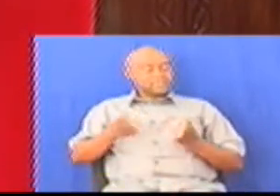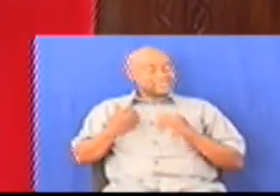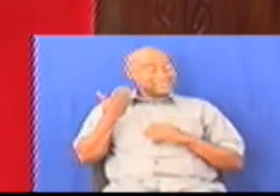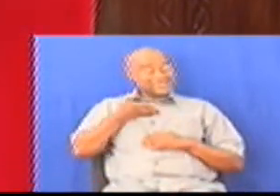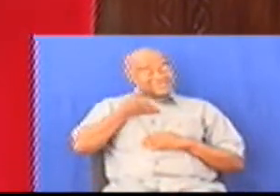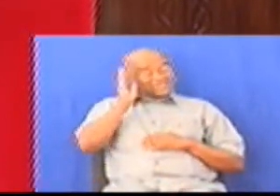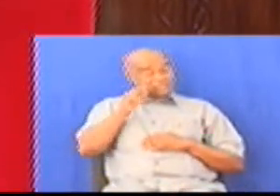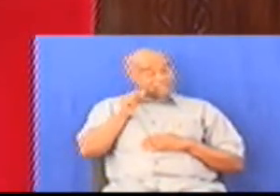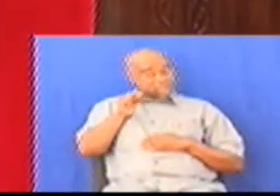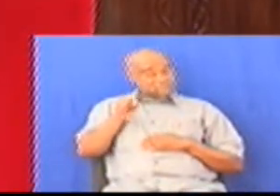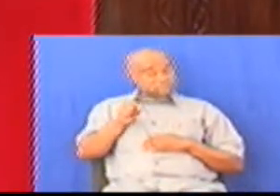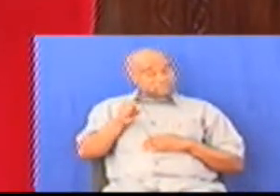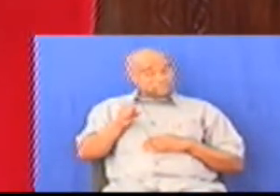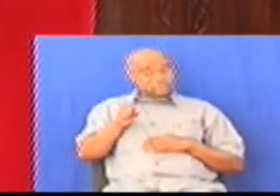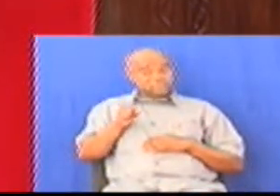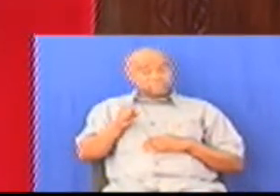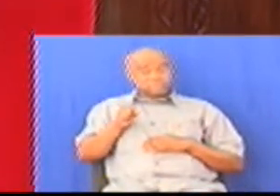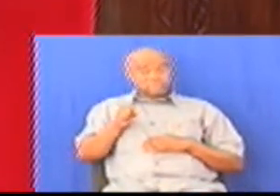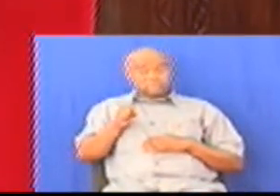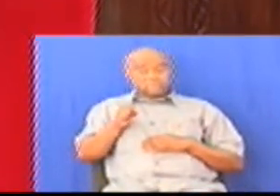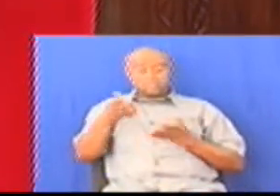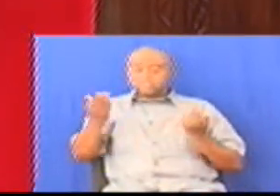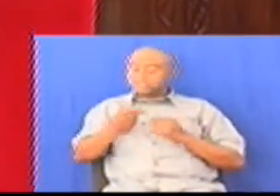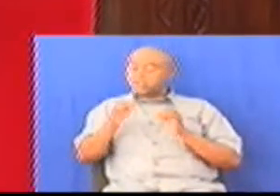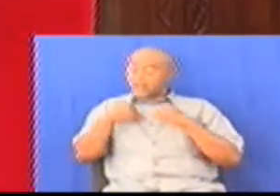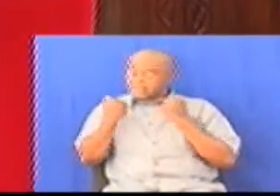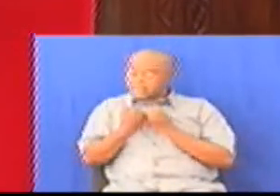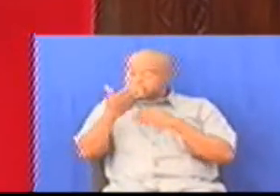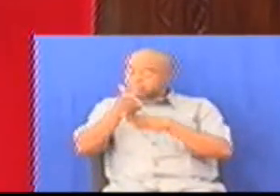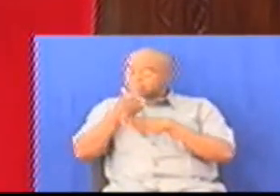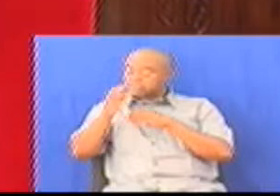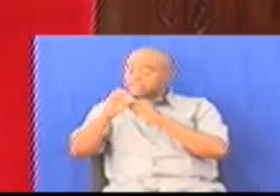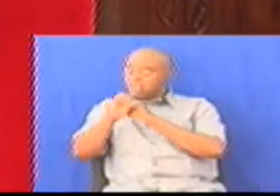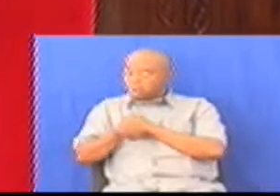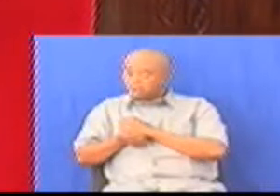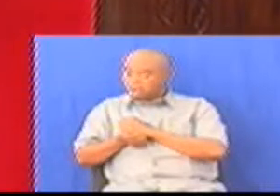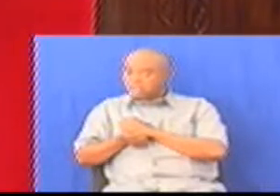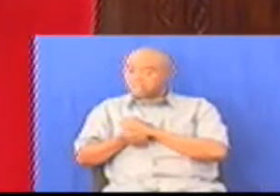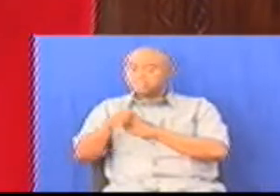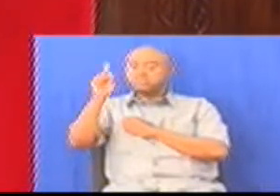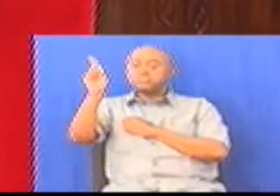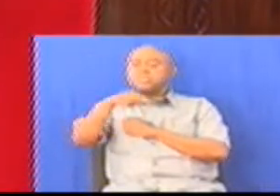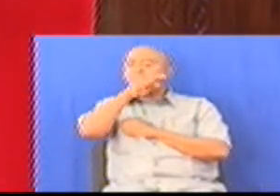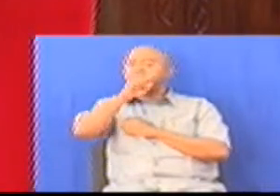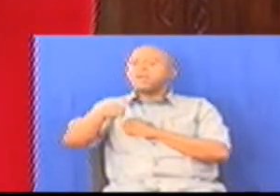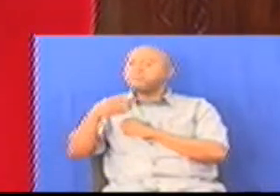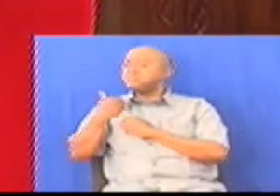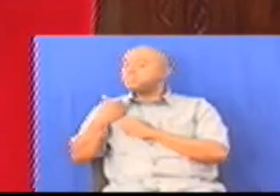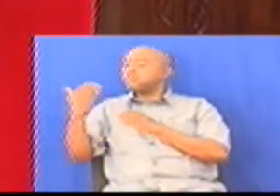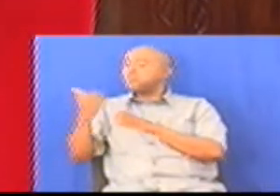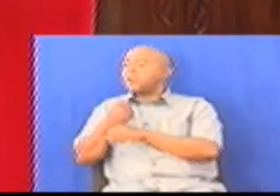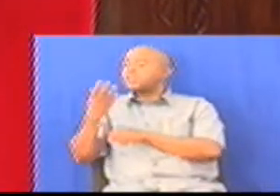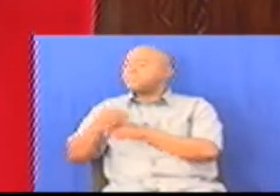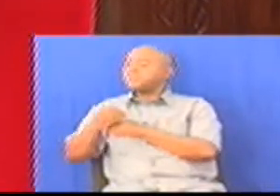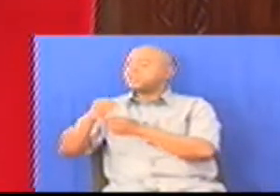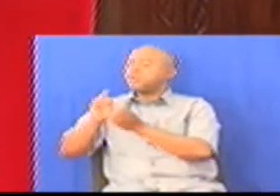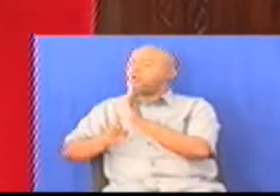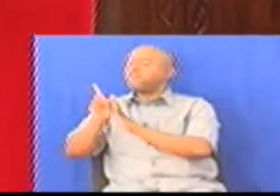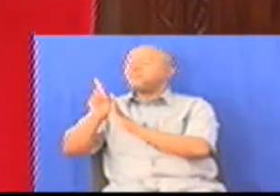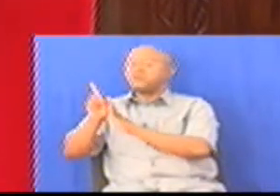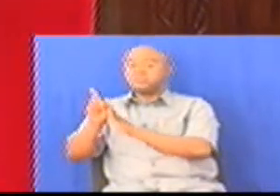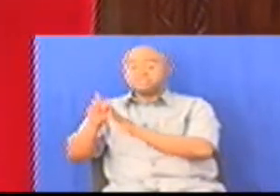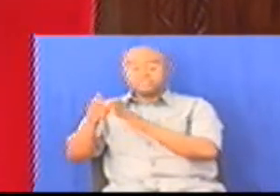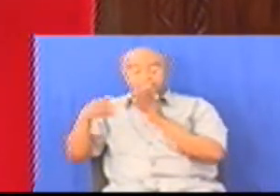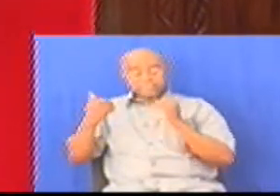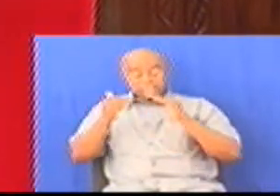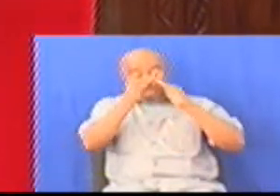hapa ni kuziaminisha taasisi, mashirika na wakala kuwa ni dhambi kuwa na fedha za ziada. Kambi rasmi ya upinzani bungeni